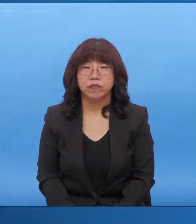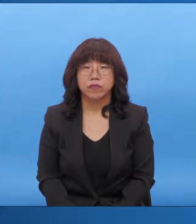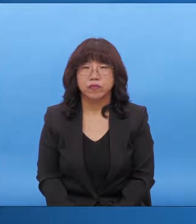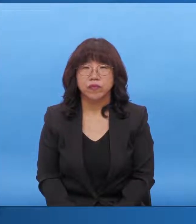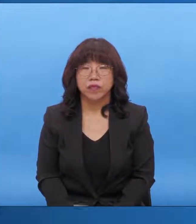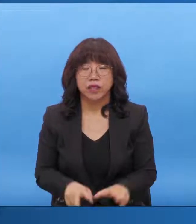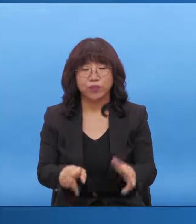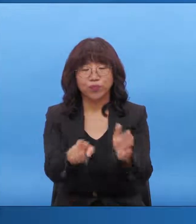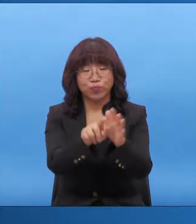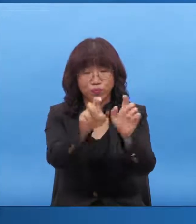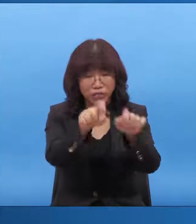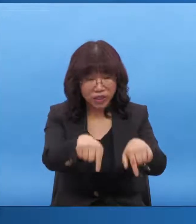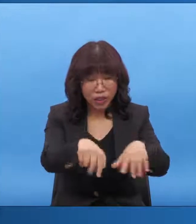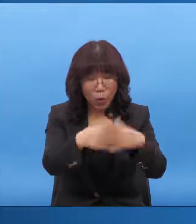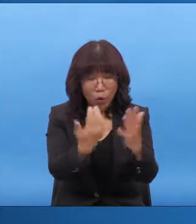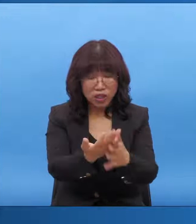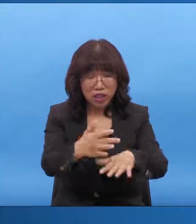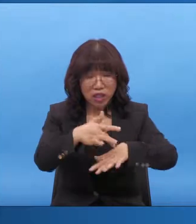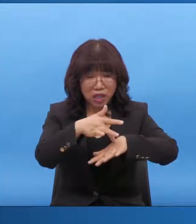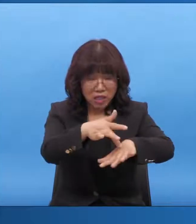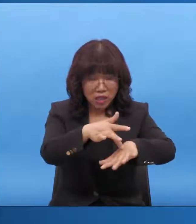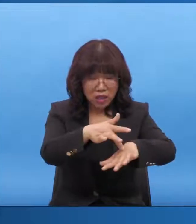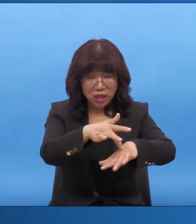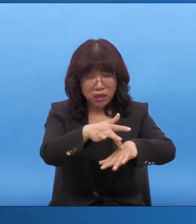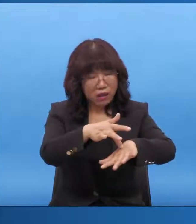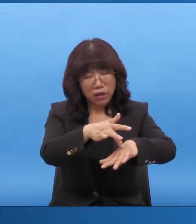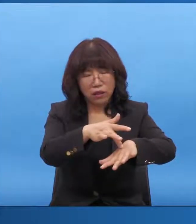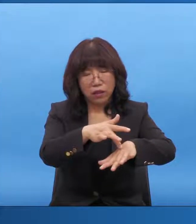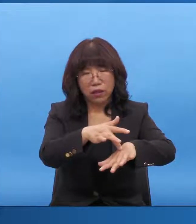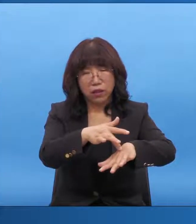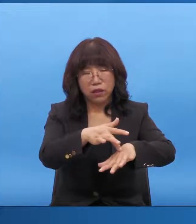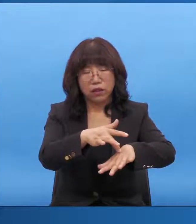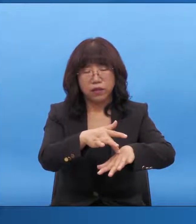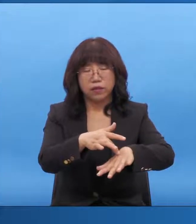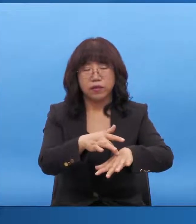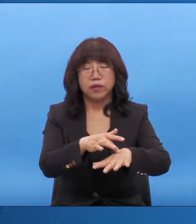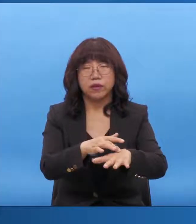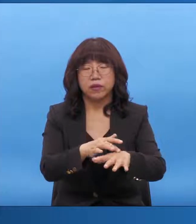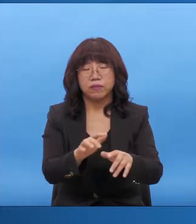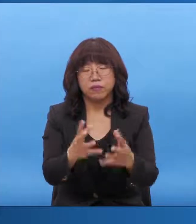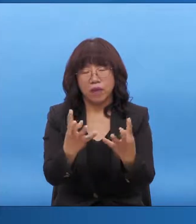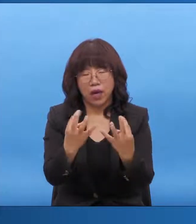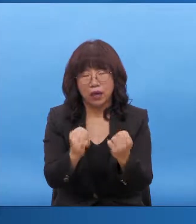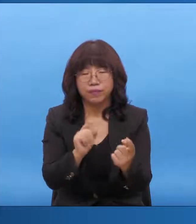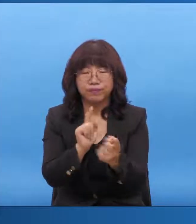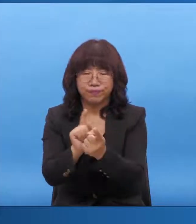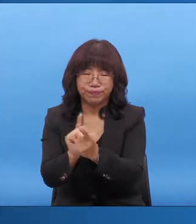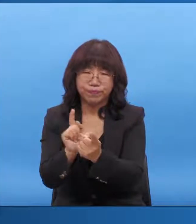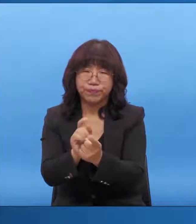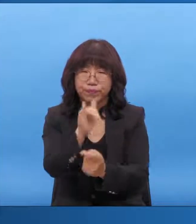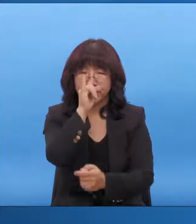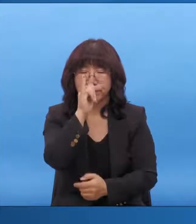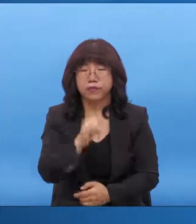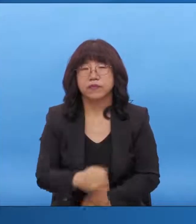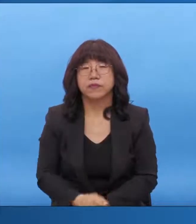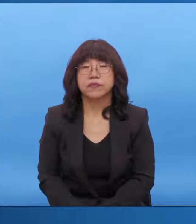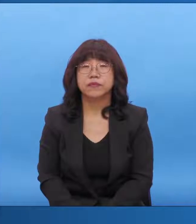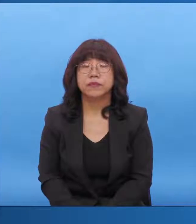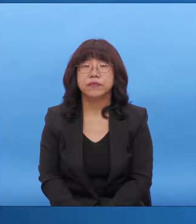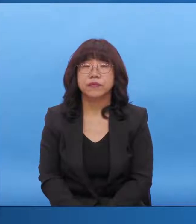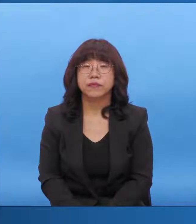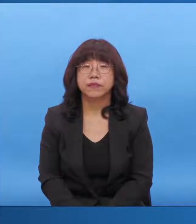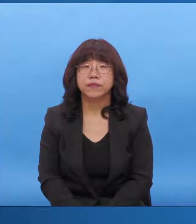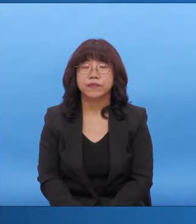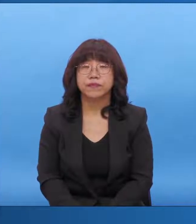불신자들이 먼저 이걸 이용을 해서 접근하는데 더 큰 어려운 문제가 와요. And of course, unbelievers, because they've already done this, it's going to cause even greater